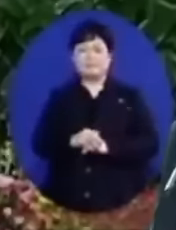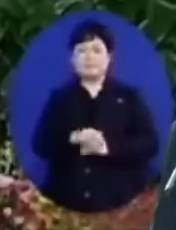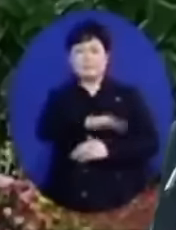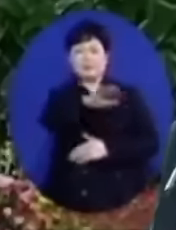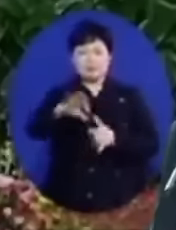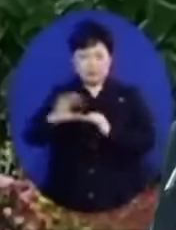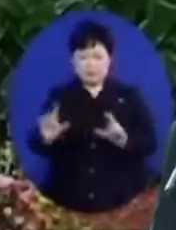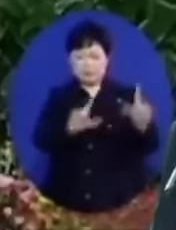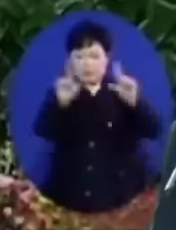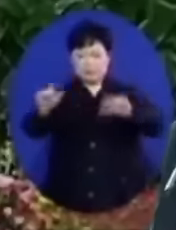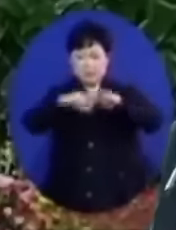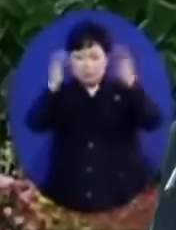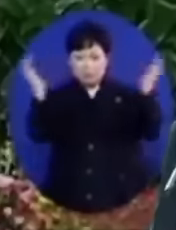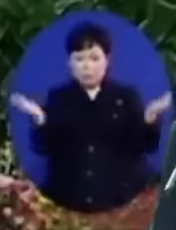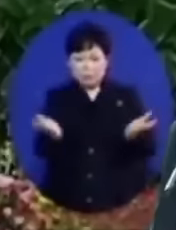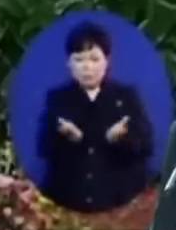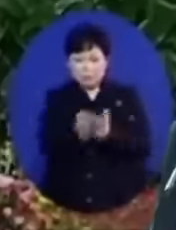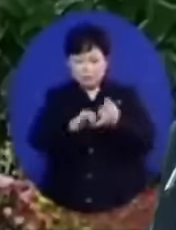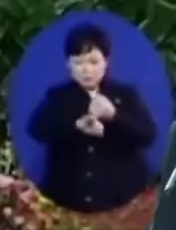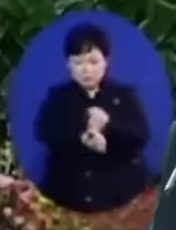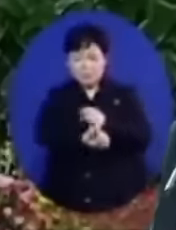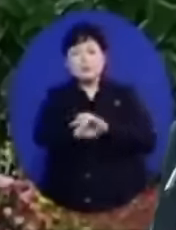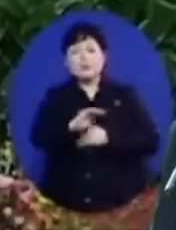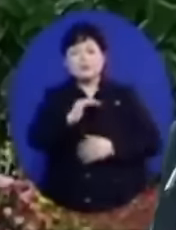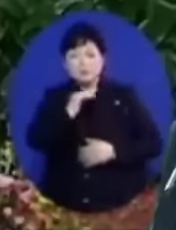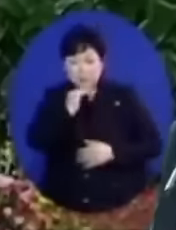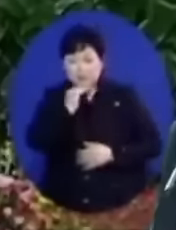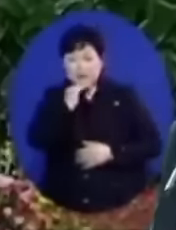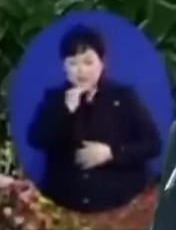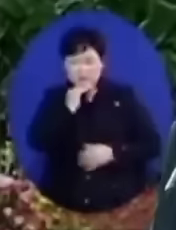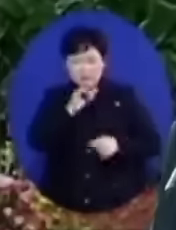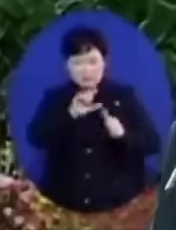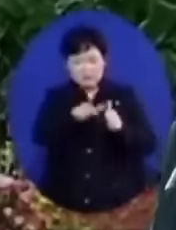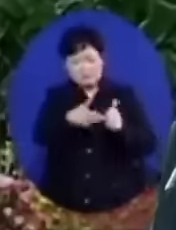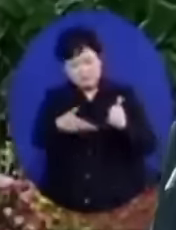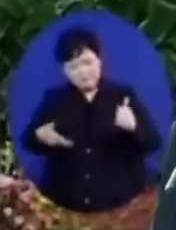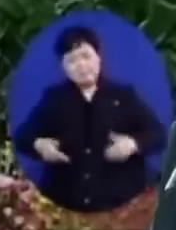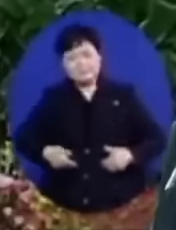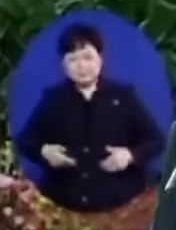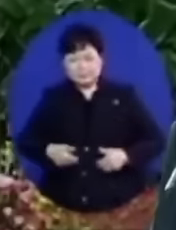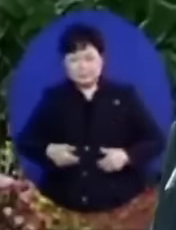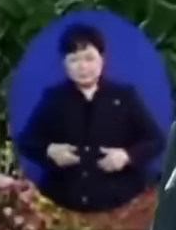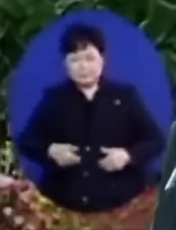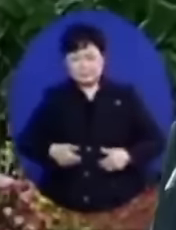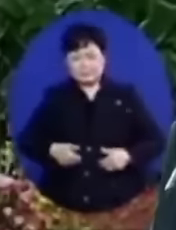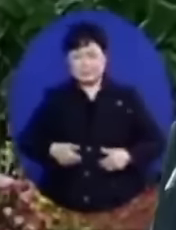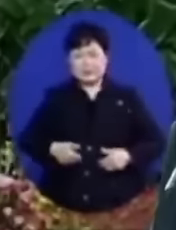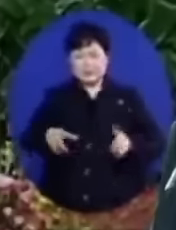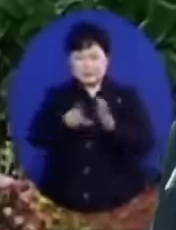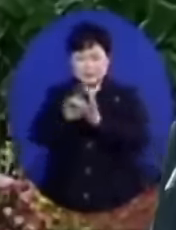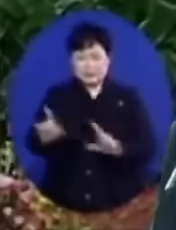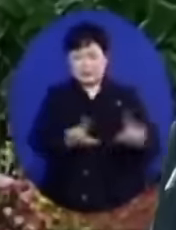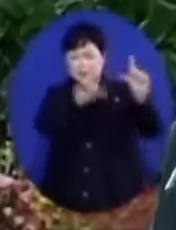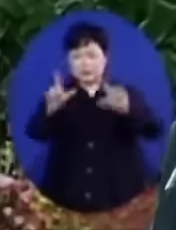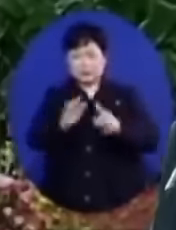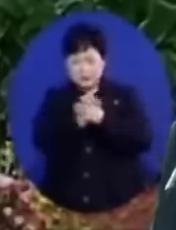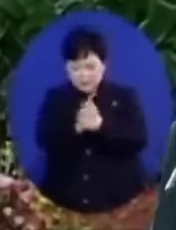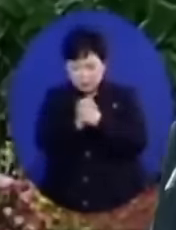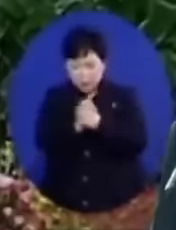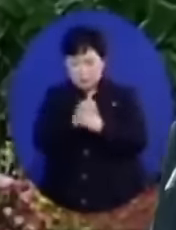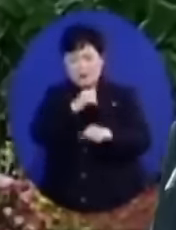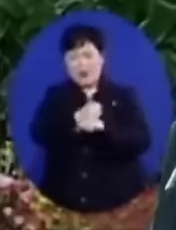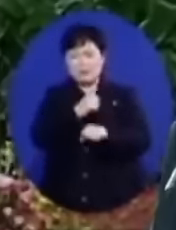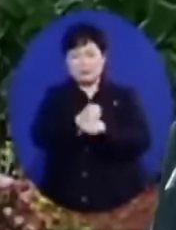우리의 삶의 모든 면에는 반드시 기다림이 필요한 것입니다. 인생도 기다리는 기간이요 신앙생활도 기도하며 기다리는